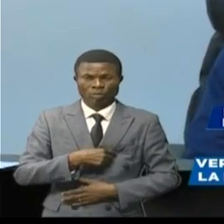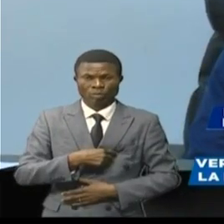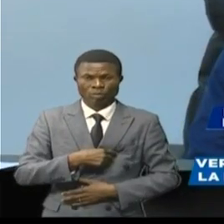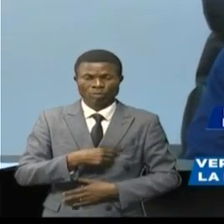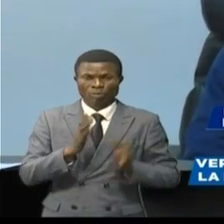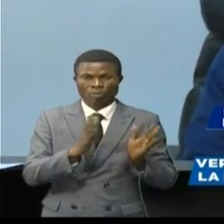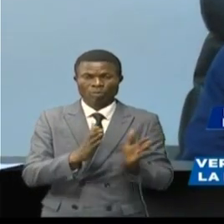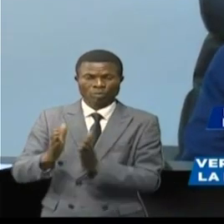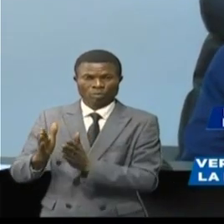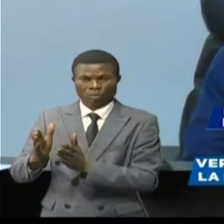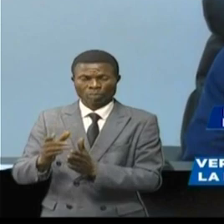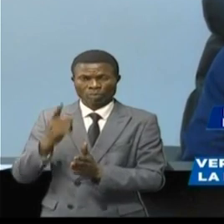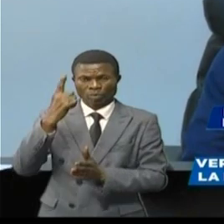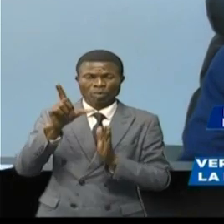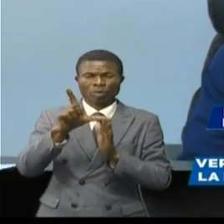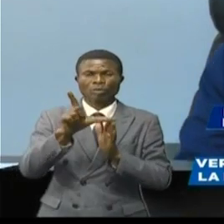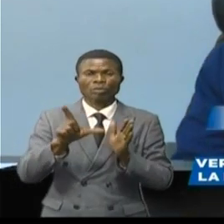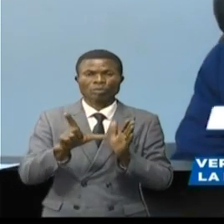d'élaborer une loi